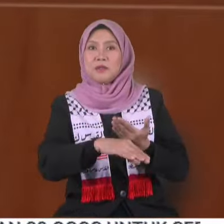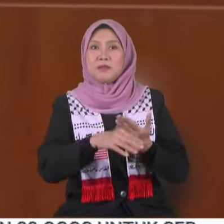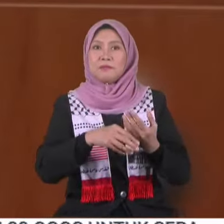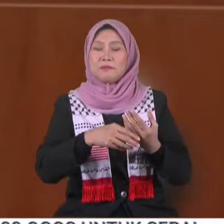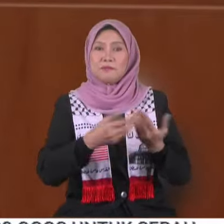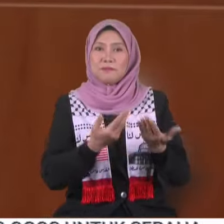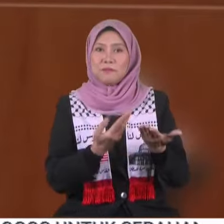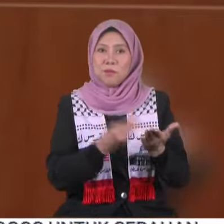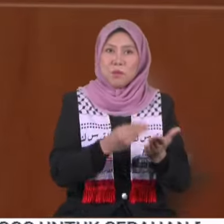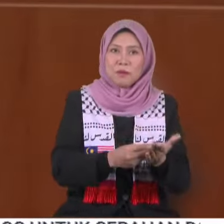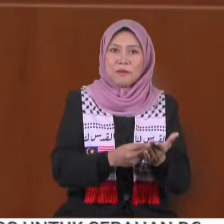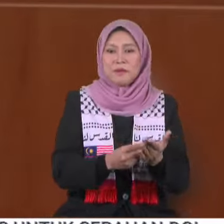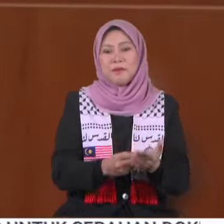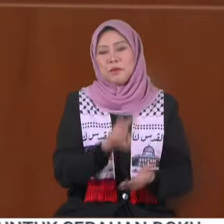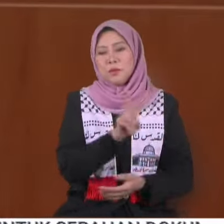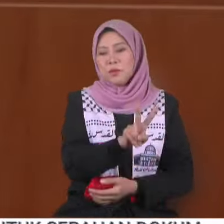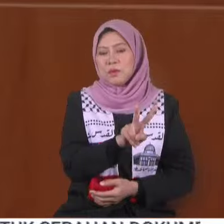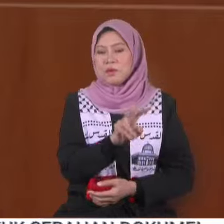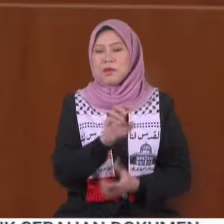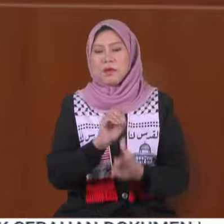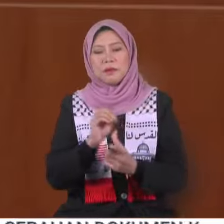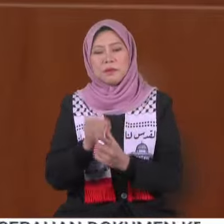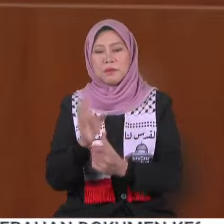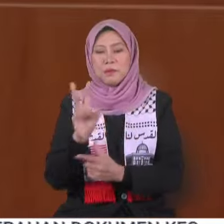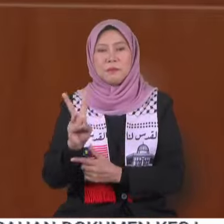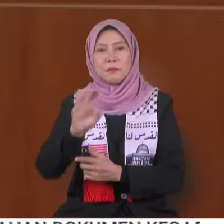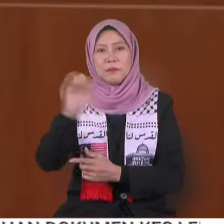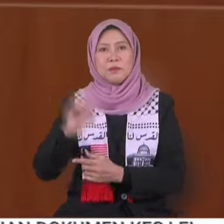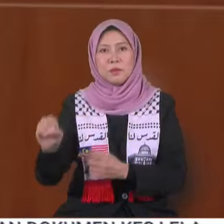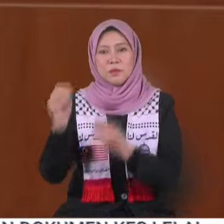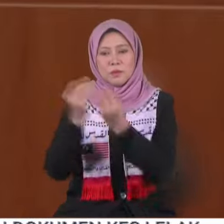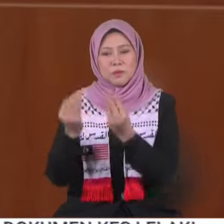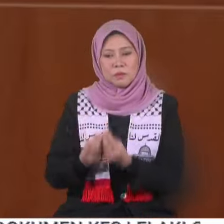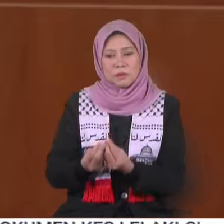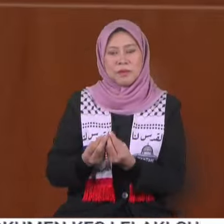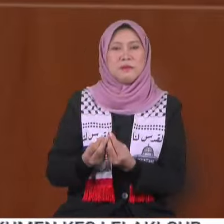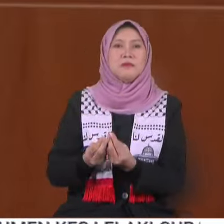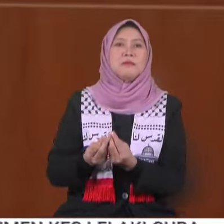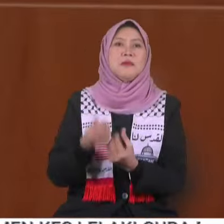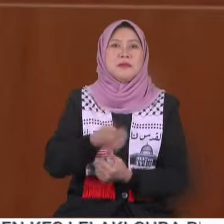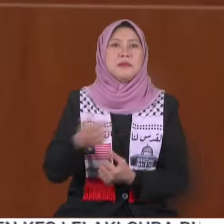wang antara 2 ke 6% dari jumlah aset pelaburan KWSP.